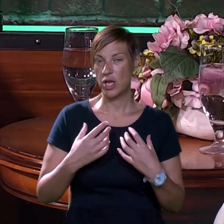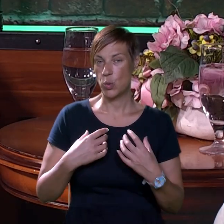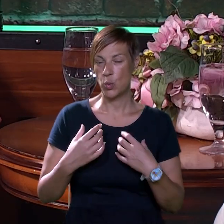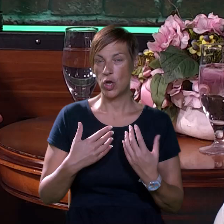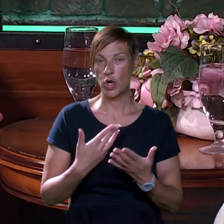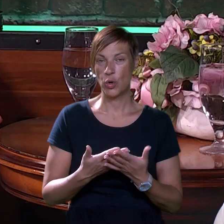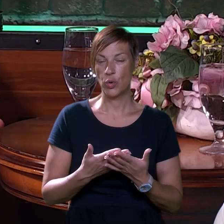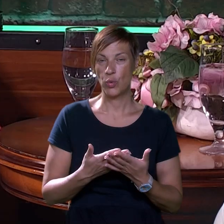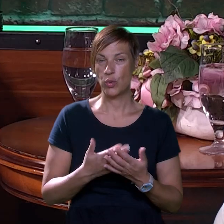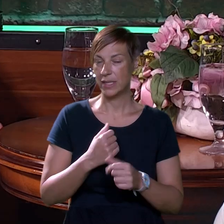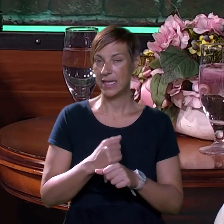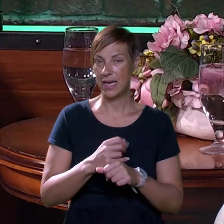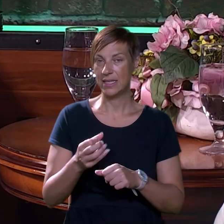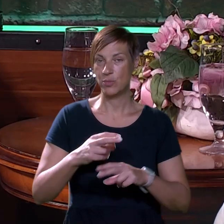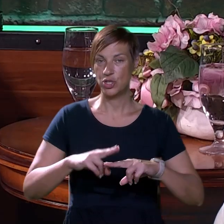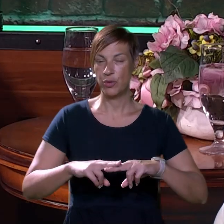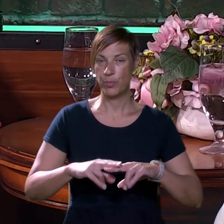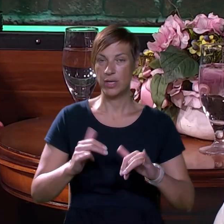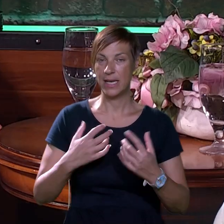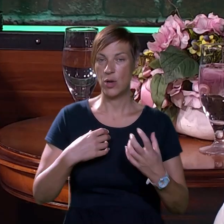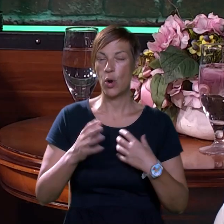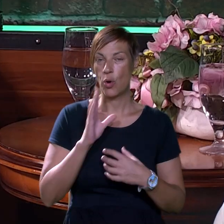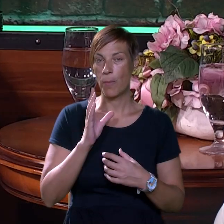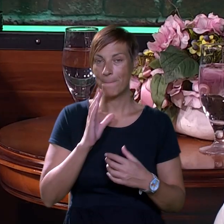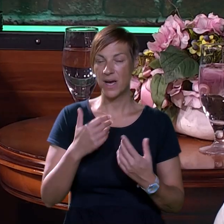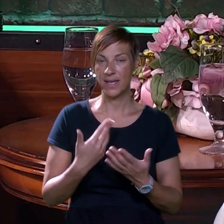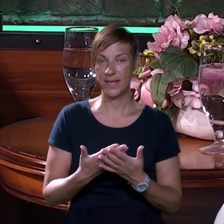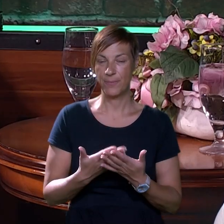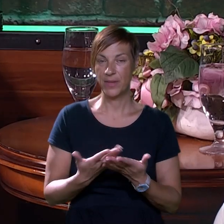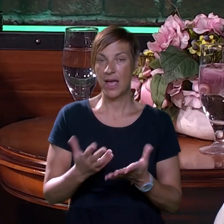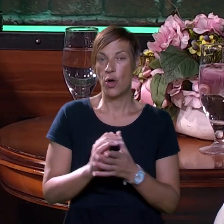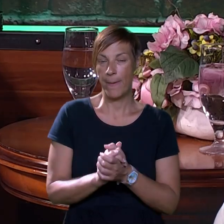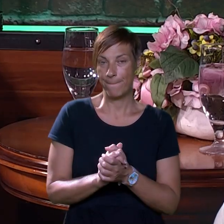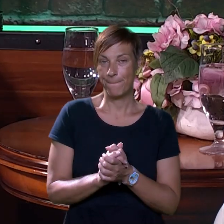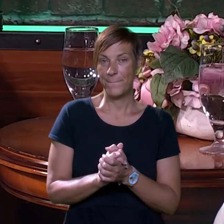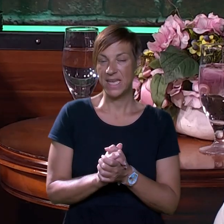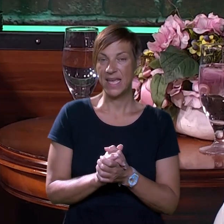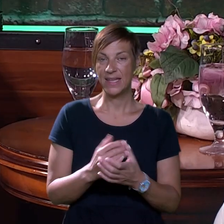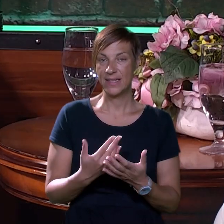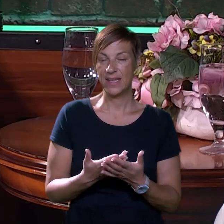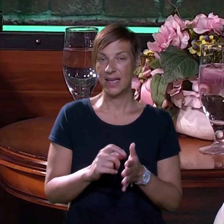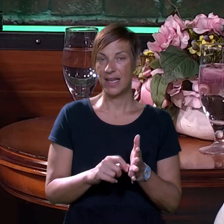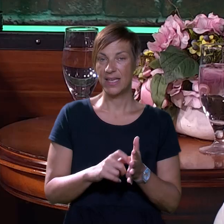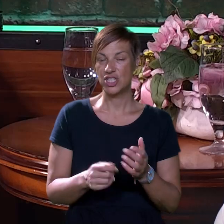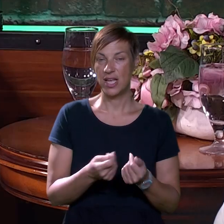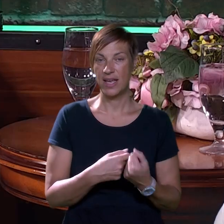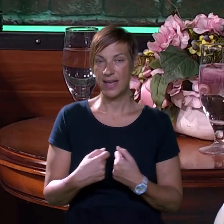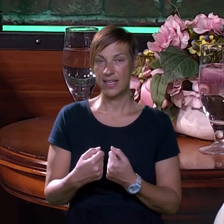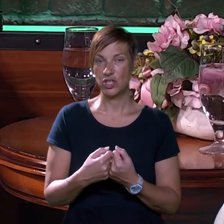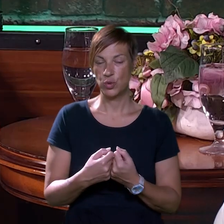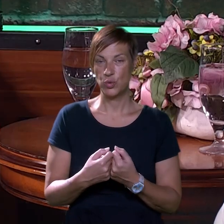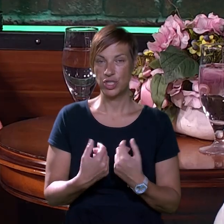ulogu djelatnice u općoj bolnici ili ulogu majke, nego i kao prijatelja, kao člana